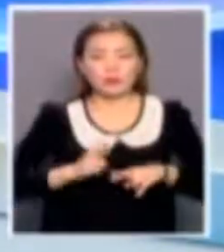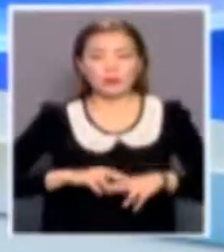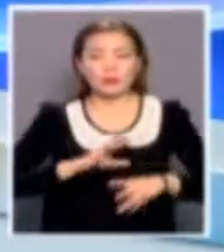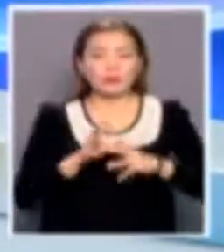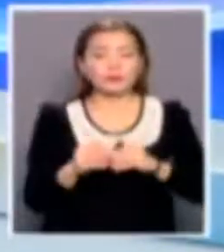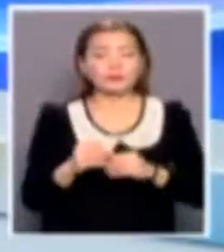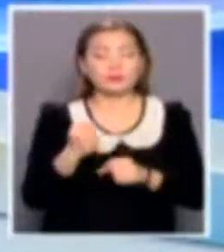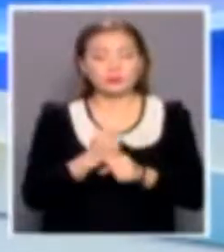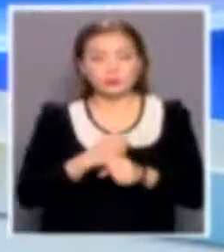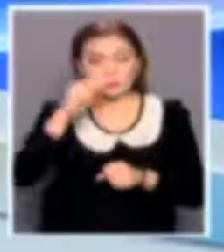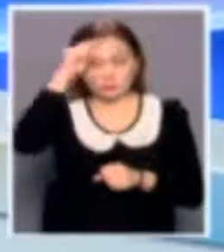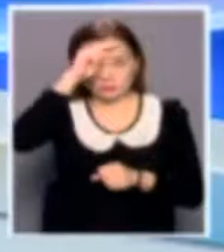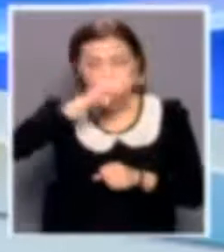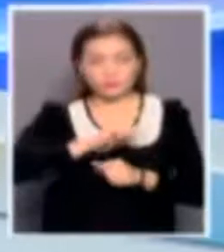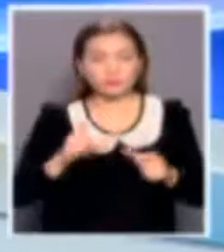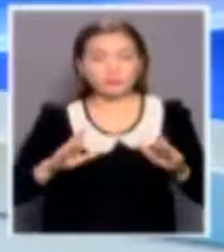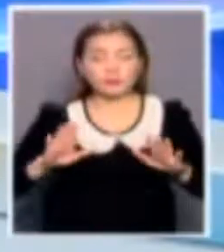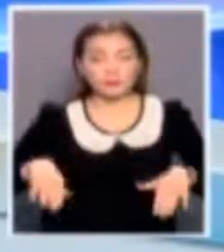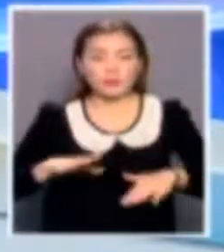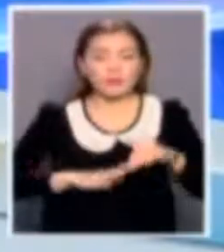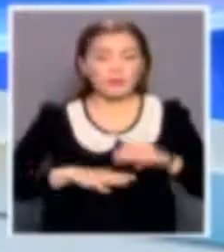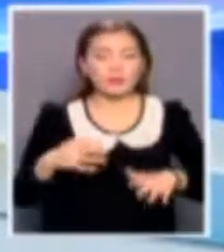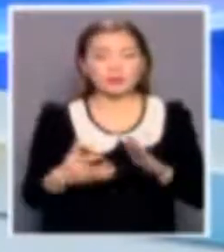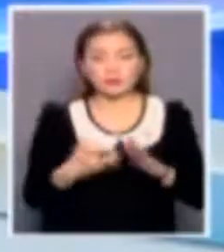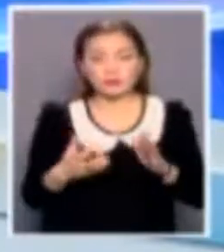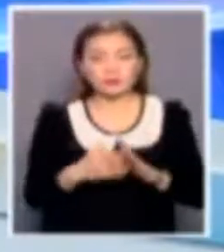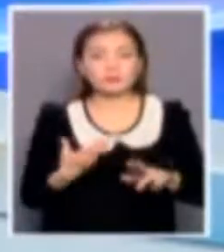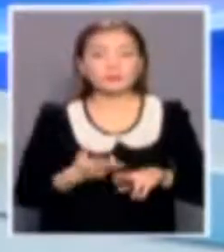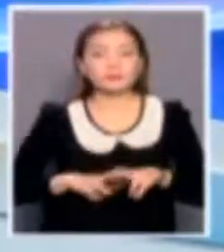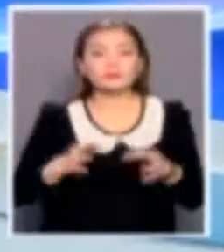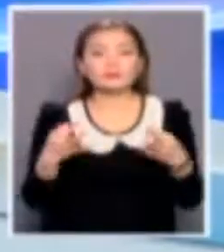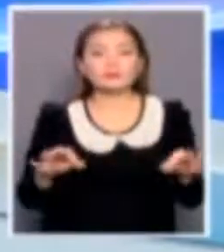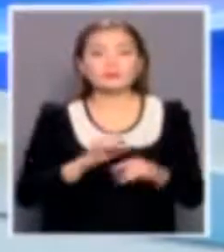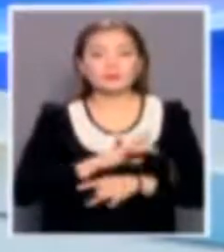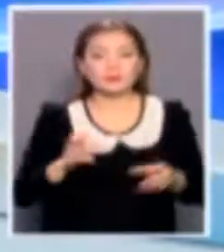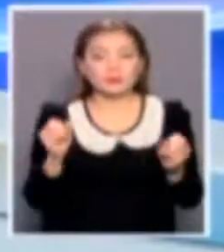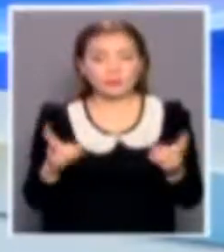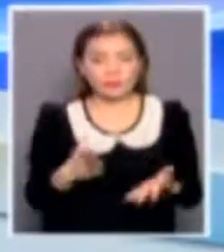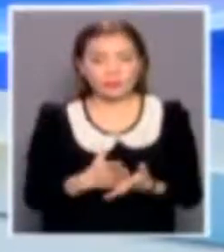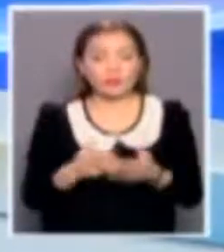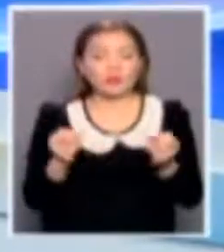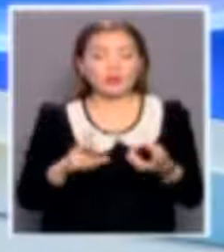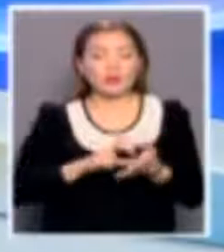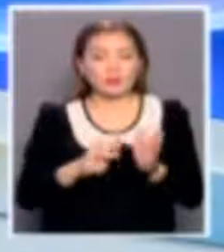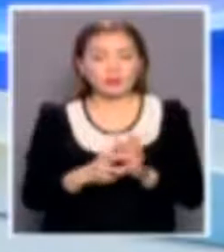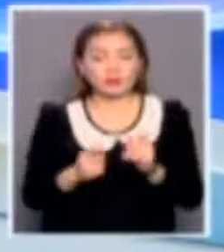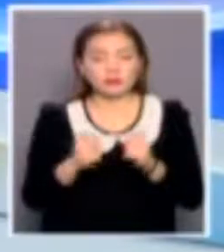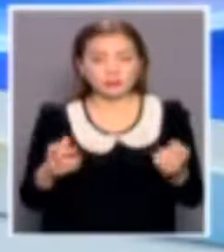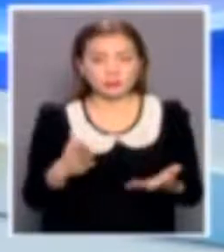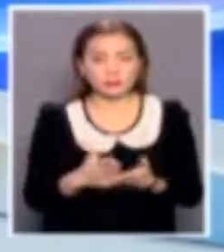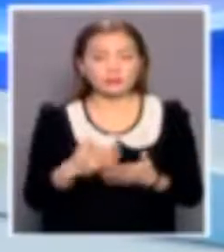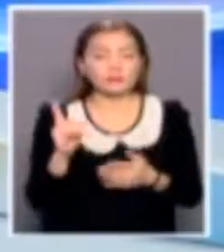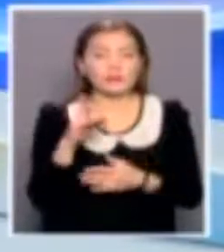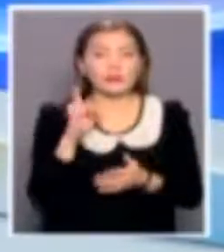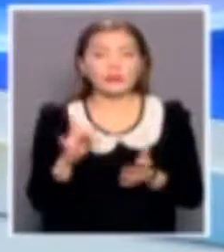Салдарынан инклюзивті білім беретін оқу ордалары мамандары тапшы. Десек те, тәуелсіздік мерекесі қарсаңында арнайы кабинет ашылды. Соның